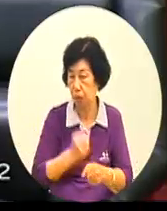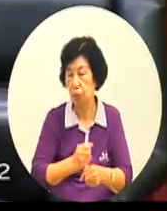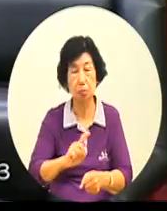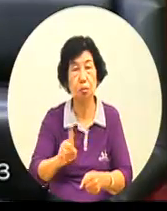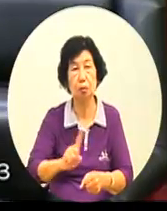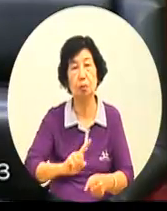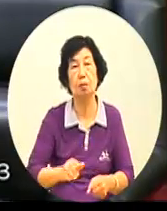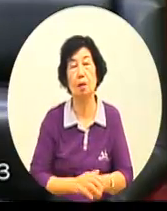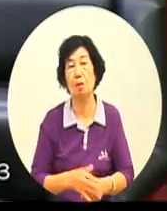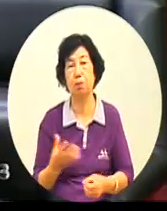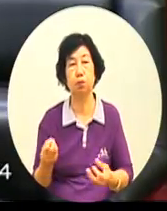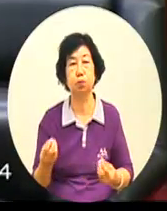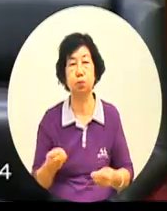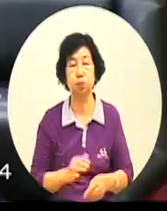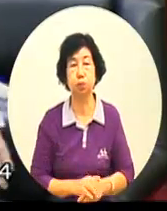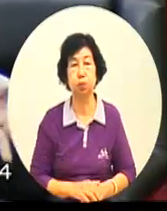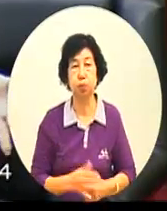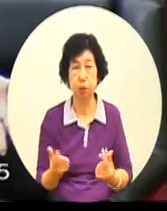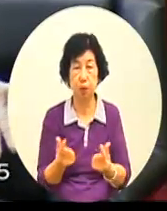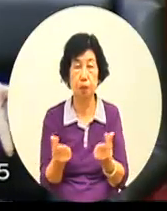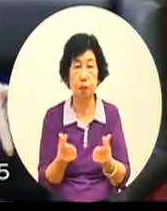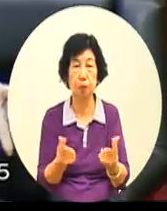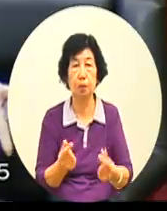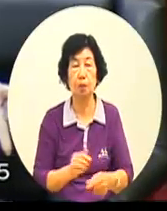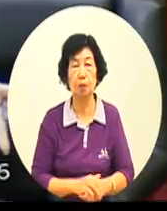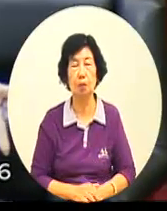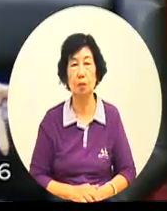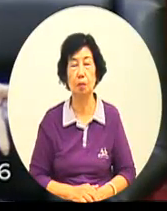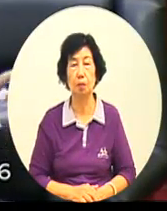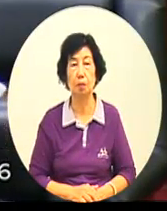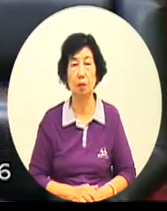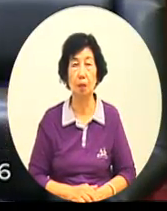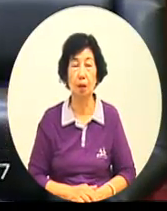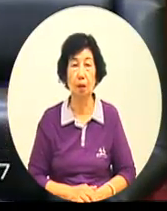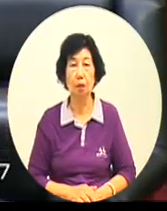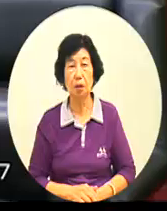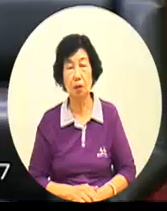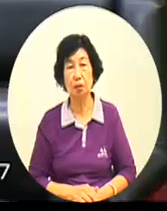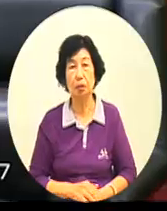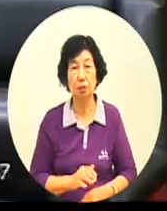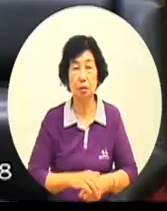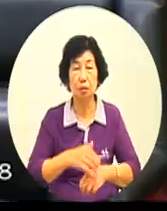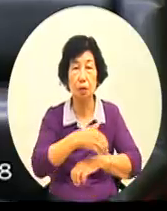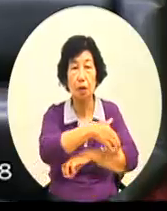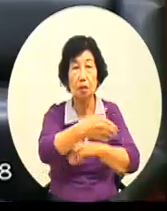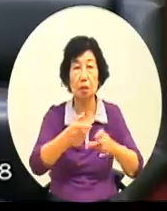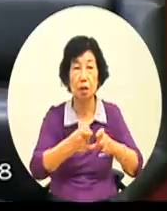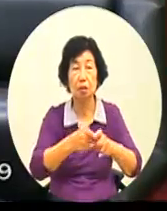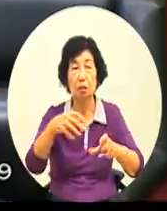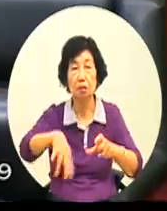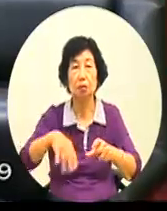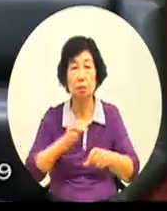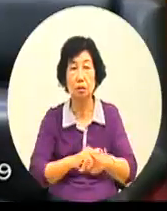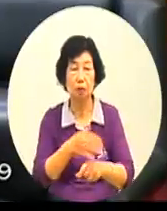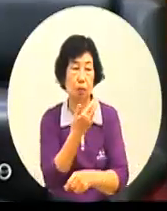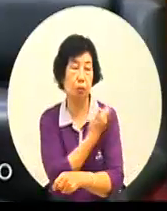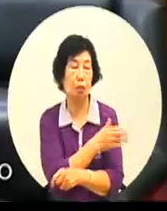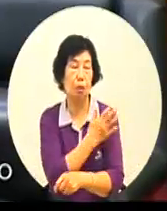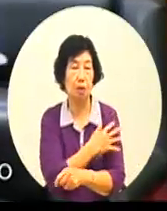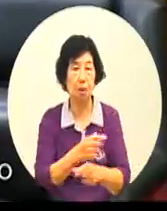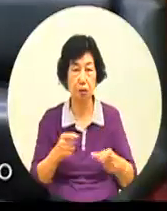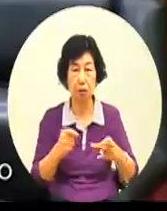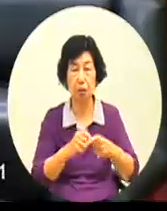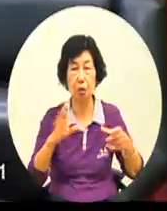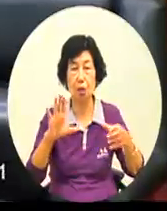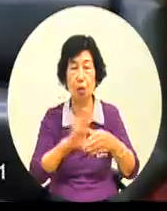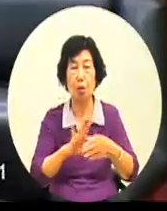么。你们好像我们在乡公所报了公文，好像也可以不理啊，也不管，反正是公文嘛。